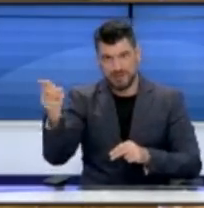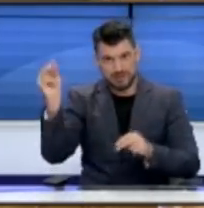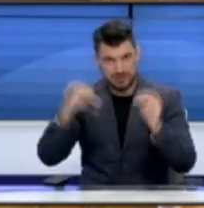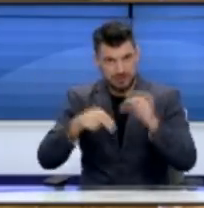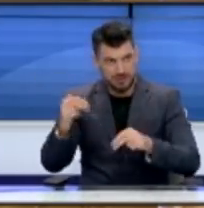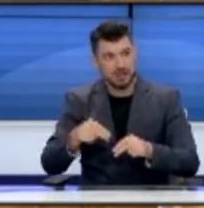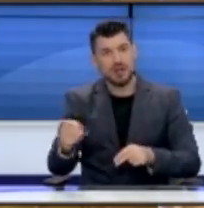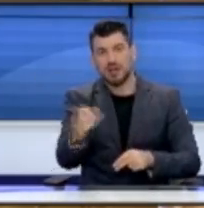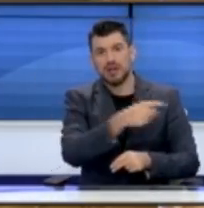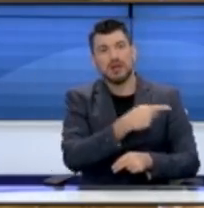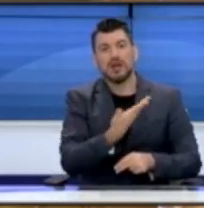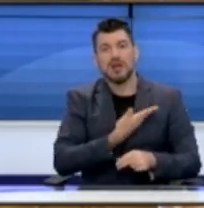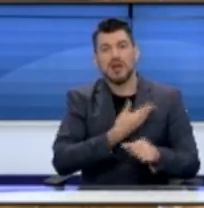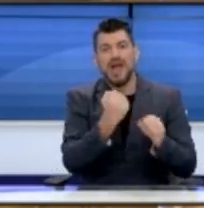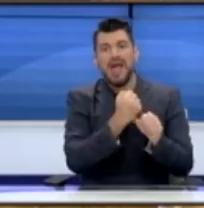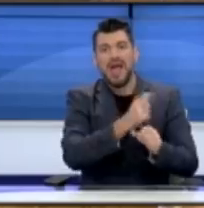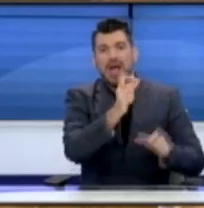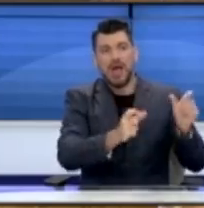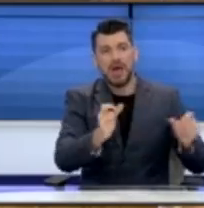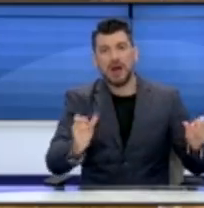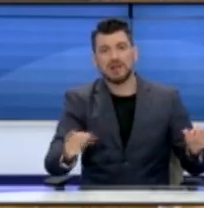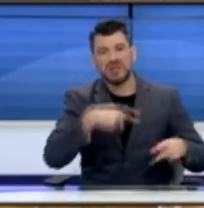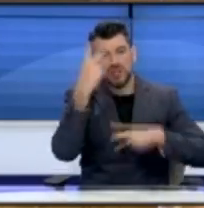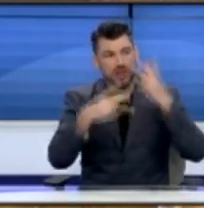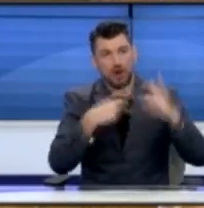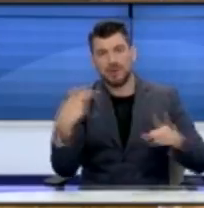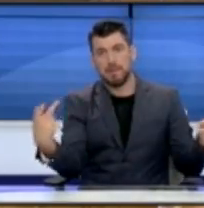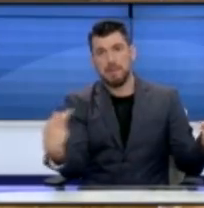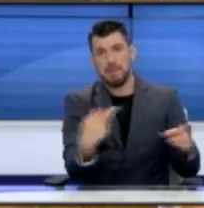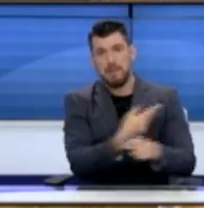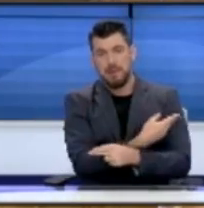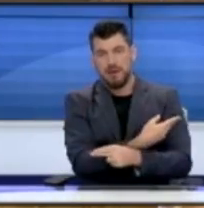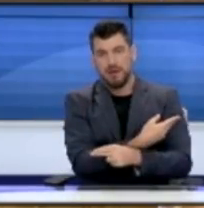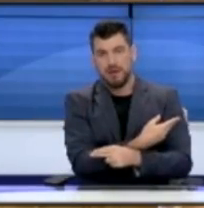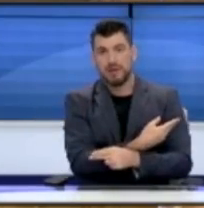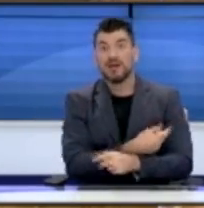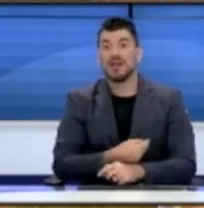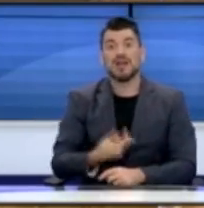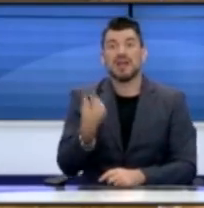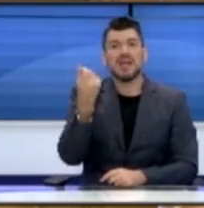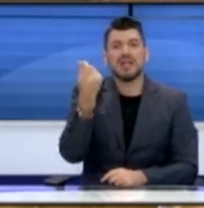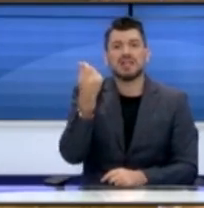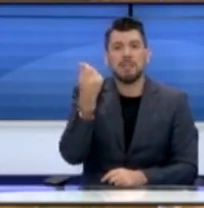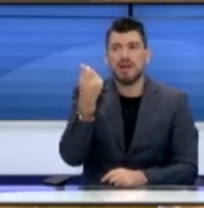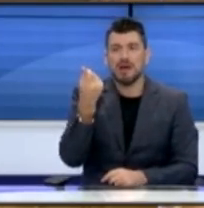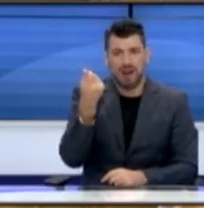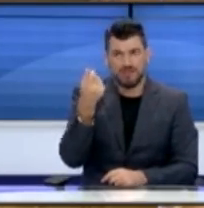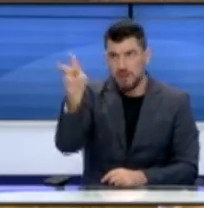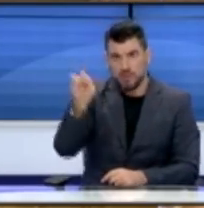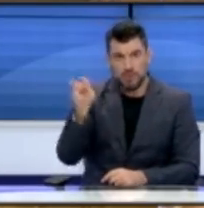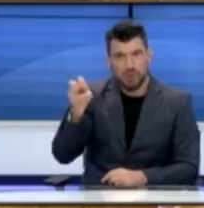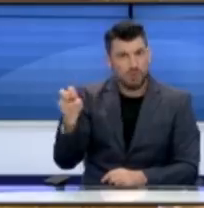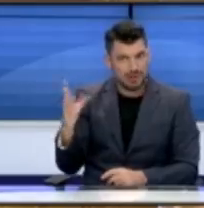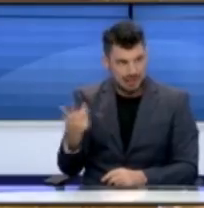να καταλάβει, ο πακτολός των δισεκατομμυρίων ευρώ από το Ταμείο δεν θα πάει στη δημόσια υγεία, στην εκπαίδευση,